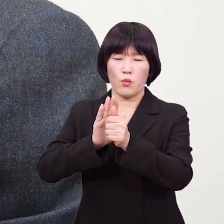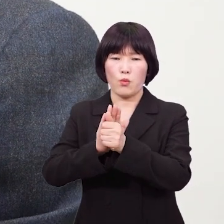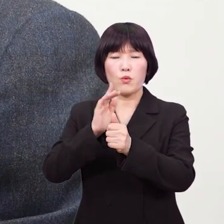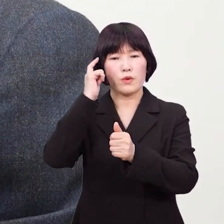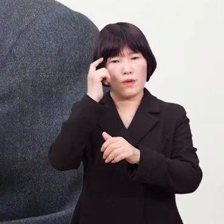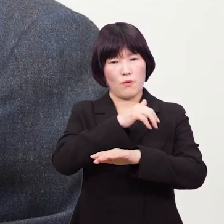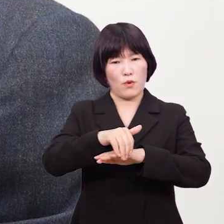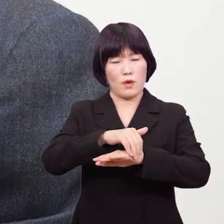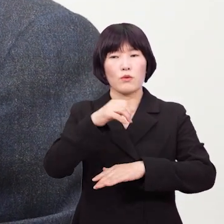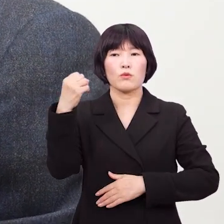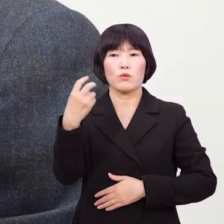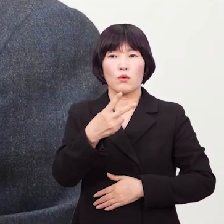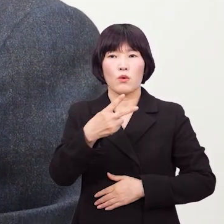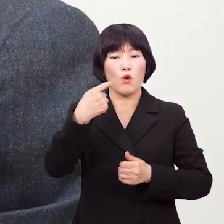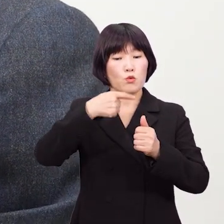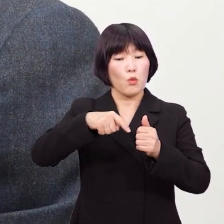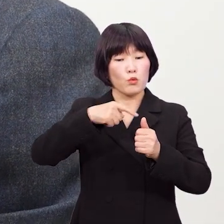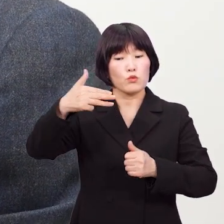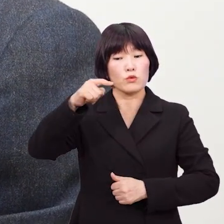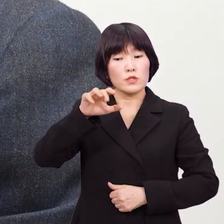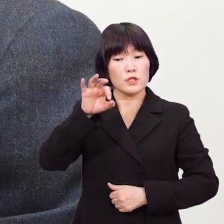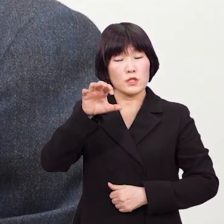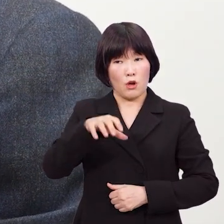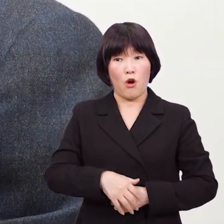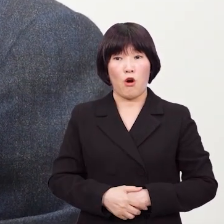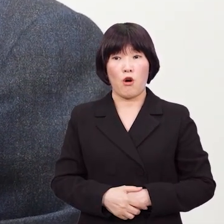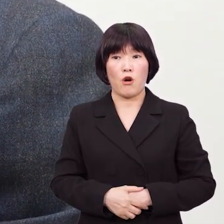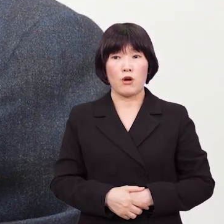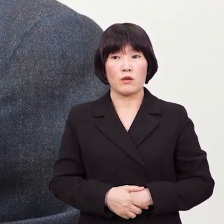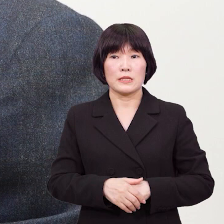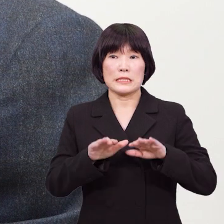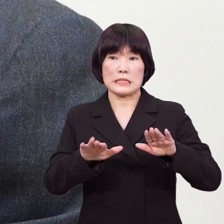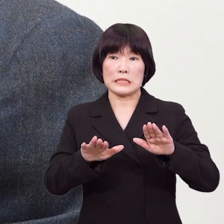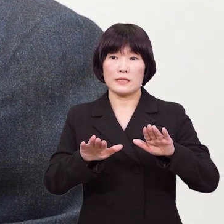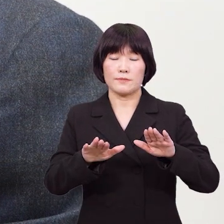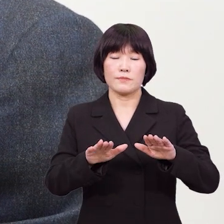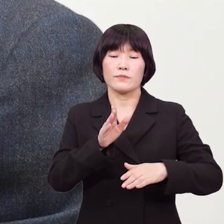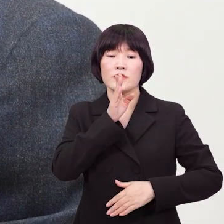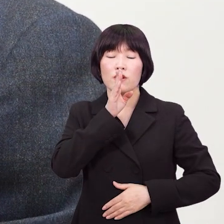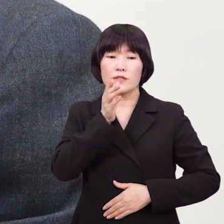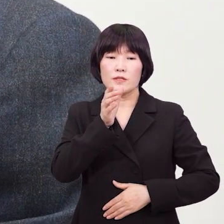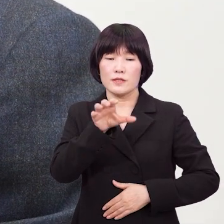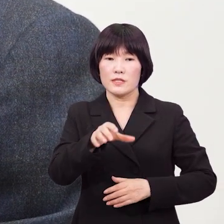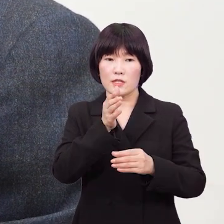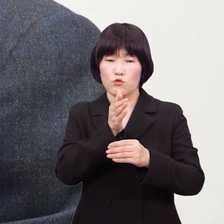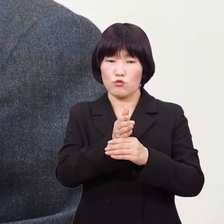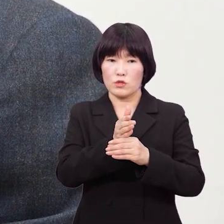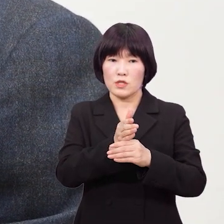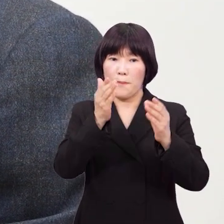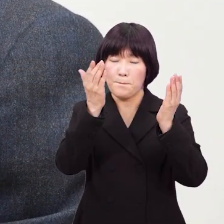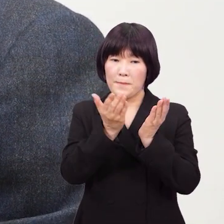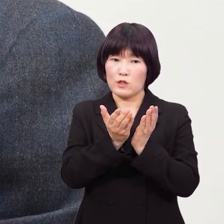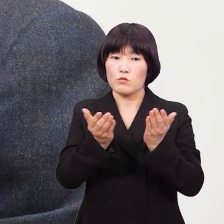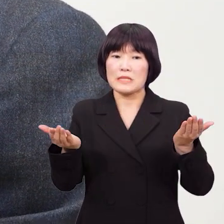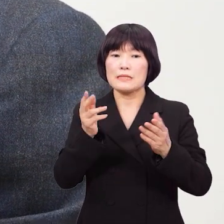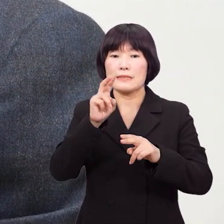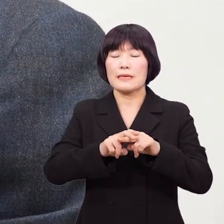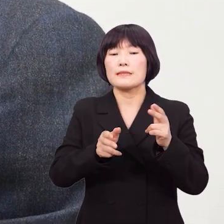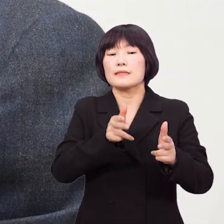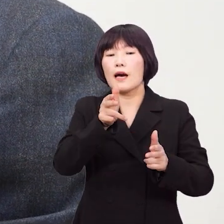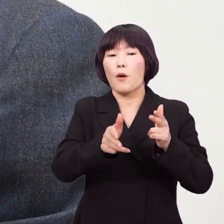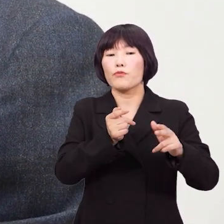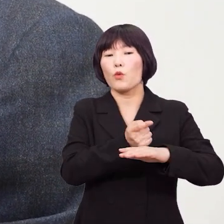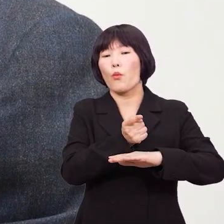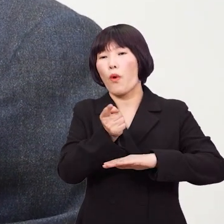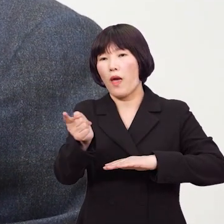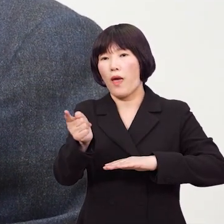그리고 교육청에서는 현재 수행 중인 현장 중심 맞춤형 일자리 사업뿐만 아니라